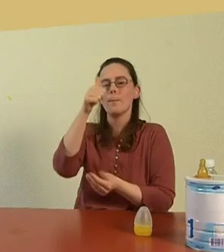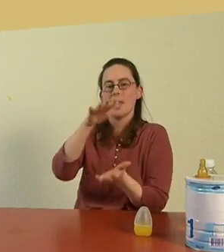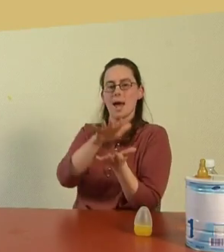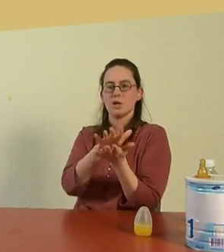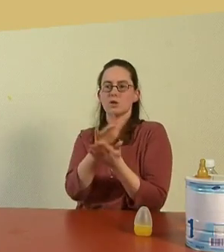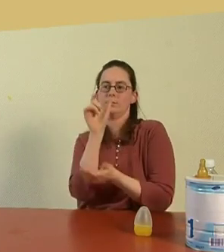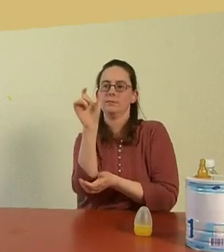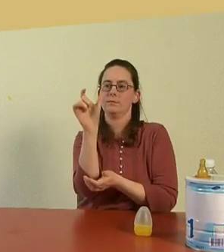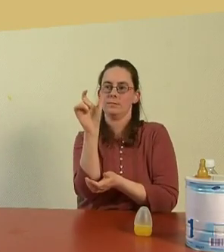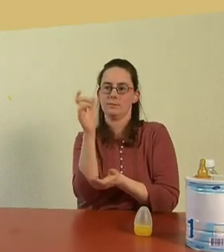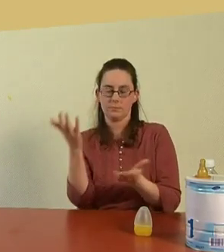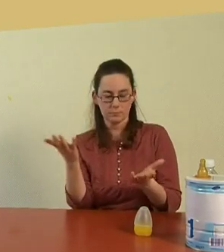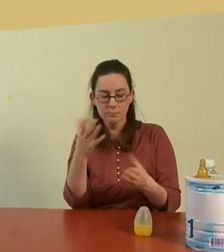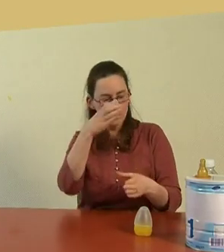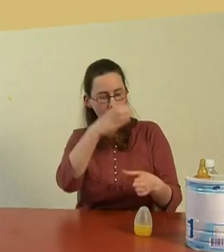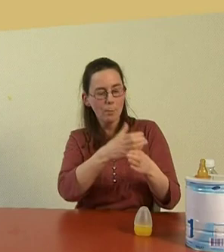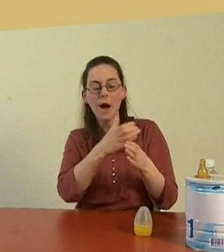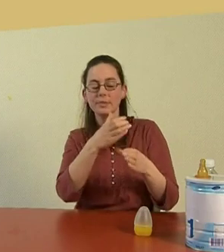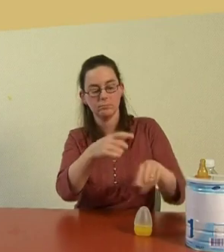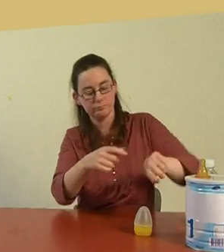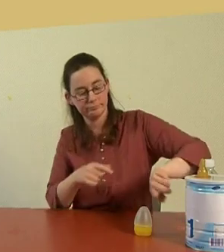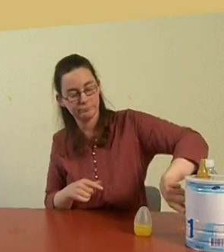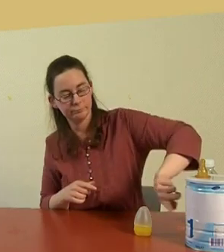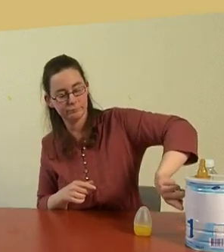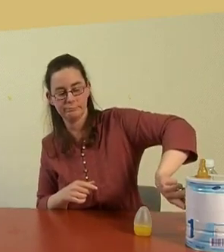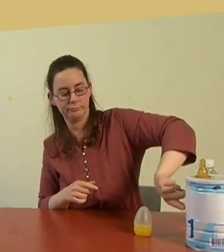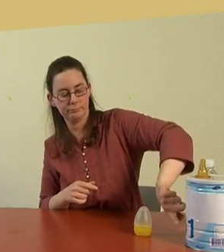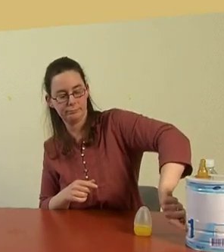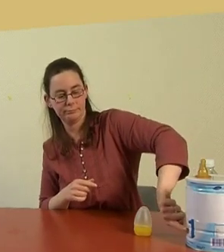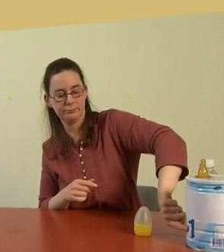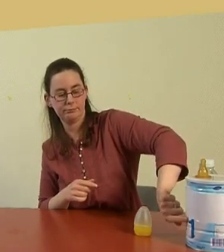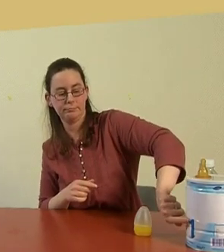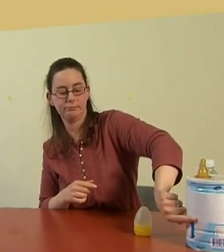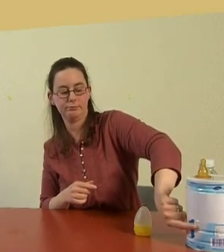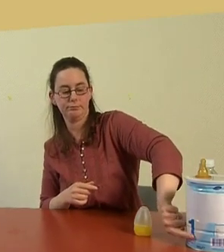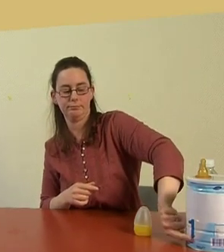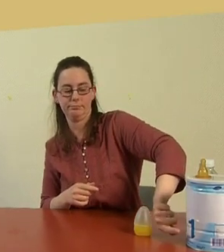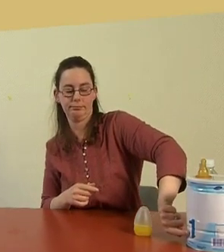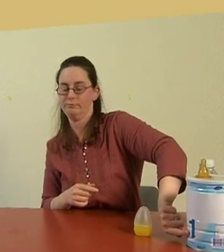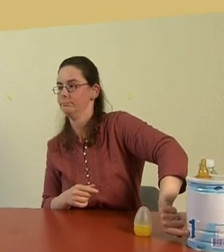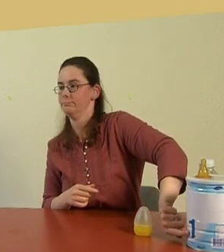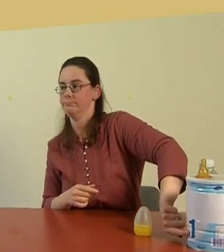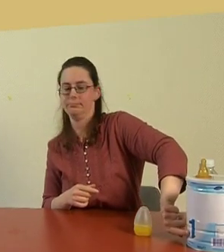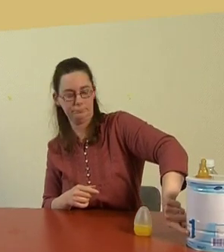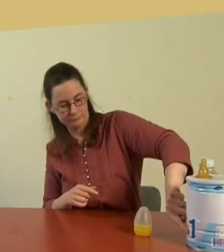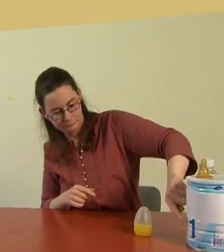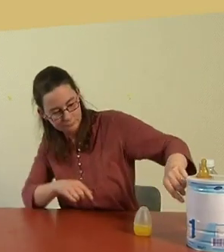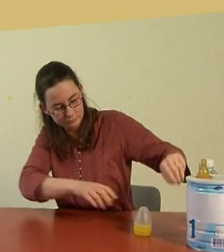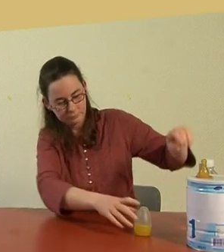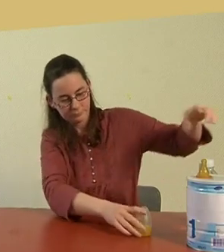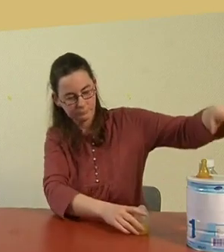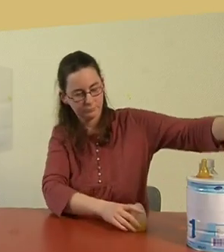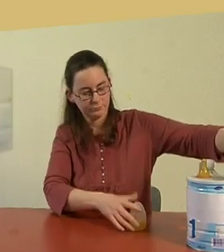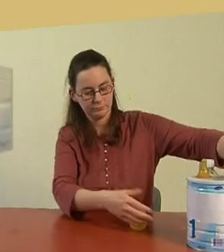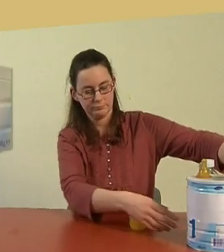S'il n'y a pas de problème de santé, on prend simplement ce qui est adapté à l'âge du bébé et là, on prend premier âge.